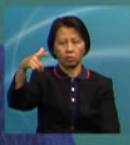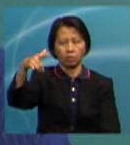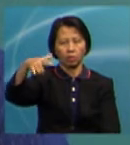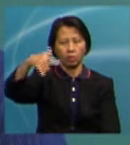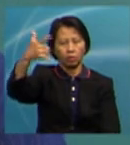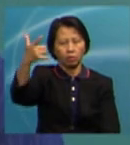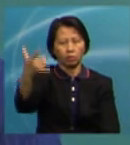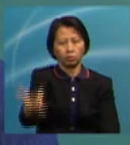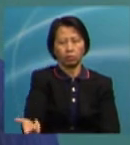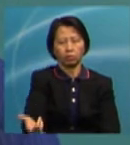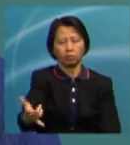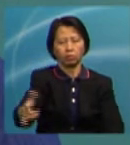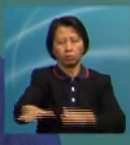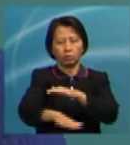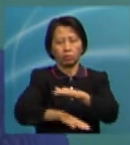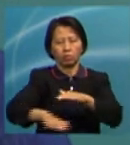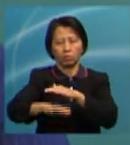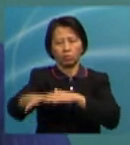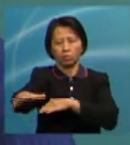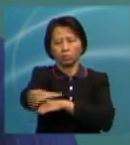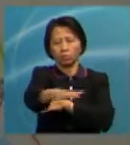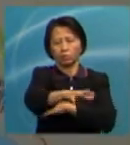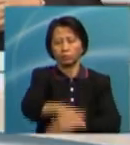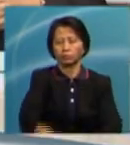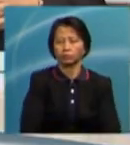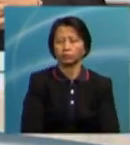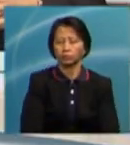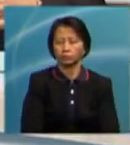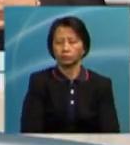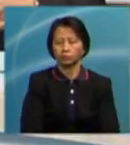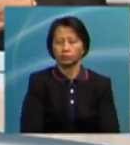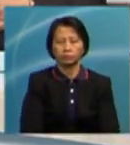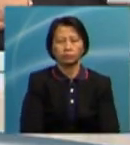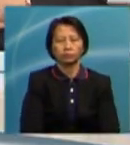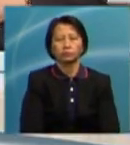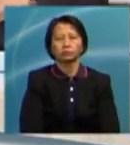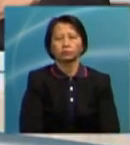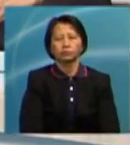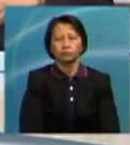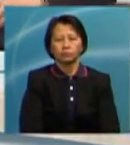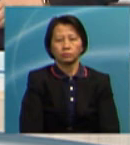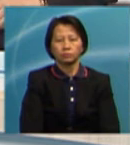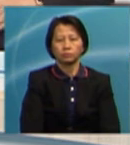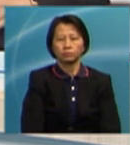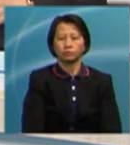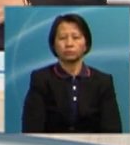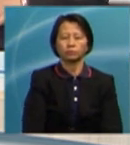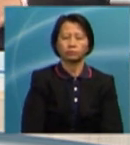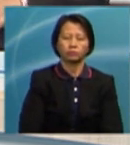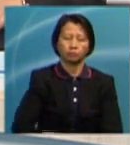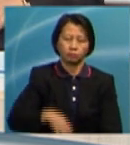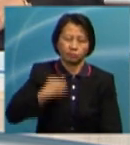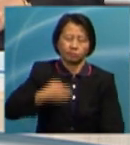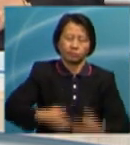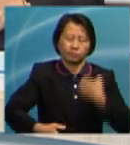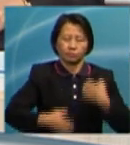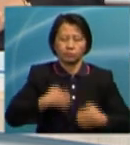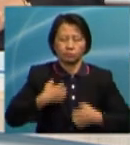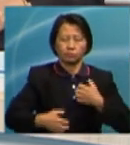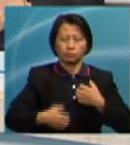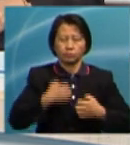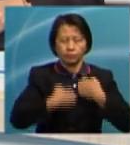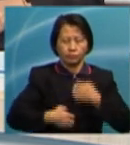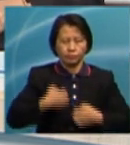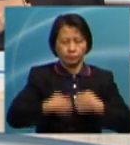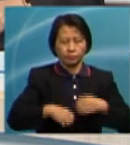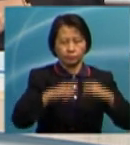eh ke dasar lautementara ini kita Dalam pada itu emosi Waris dan ahli keluarga